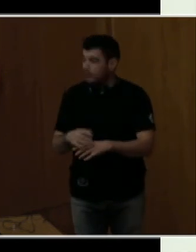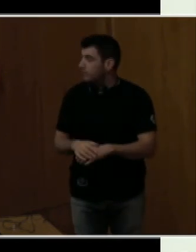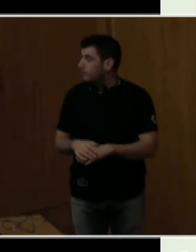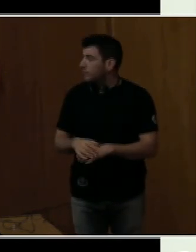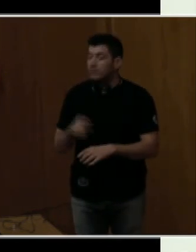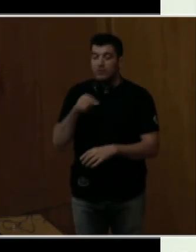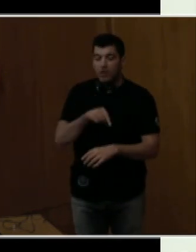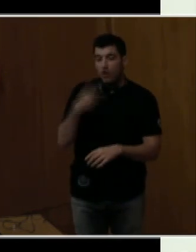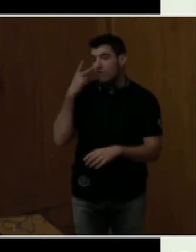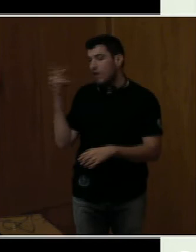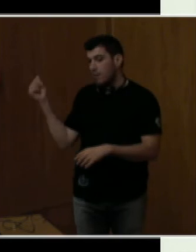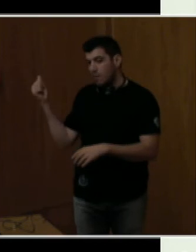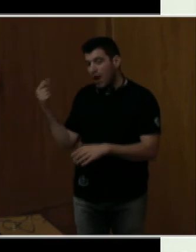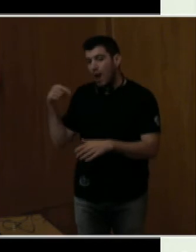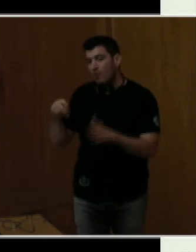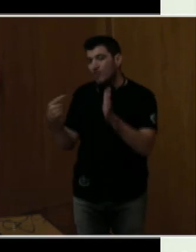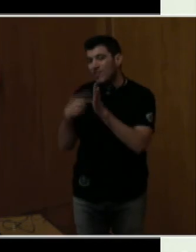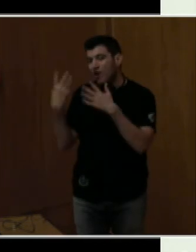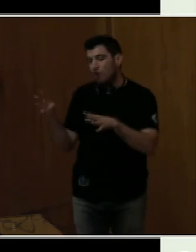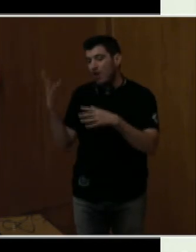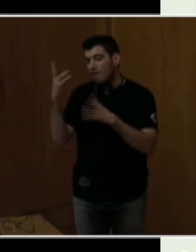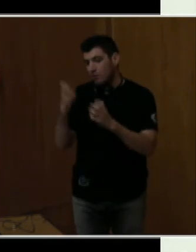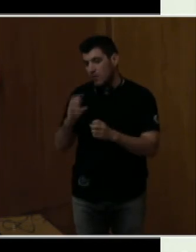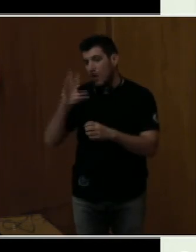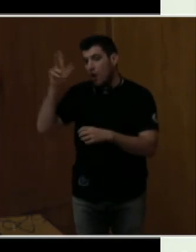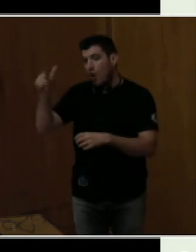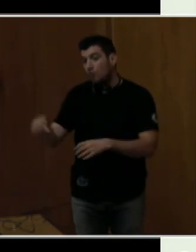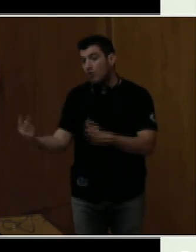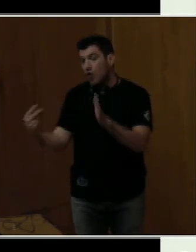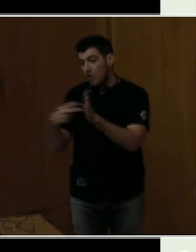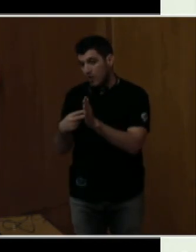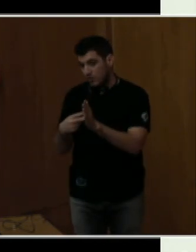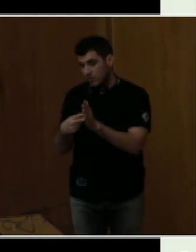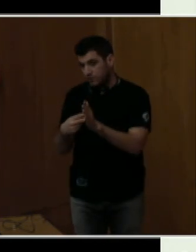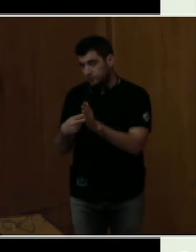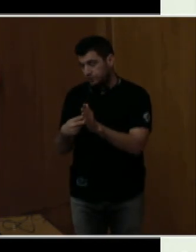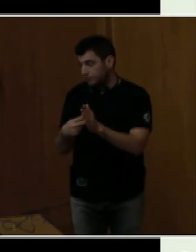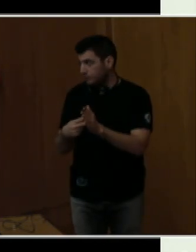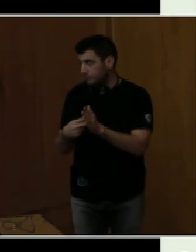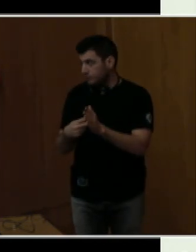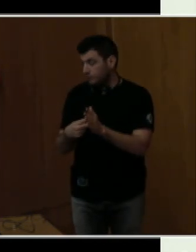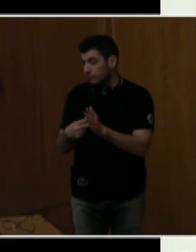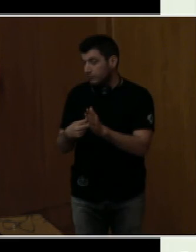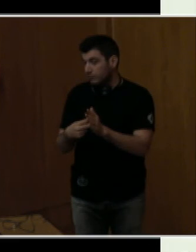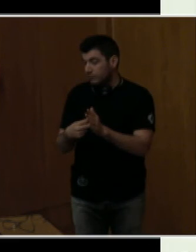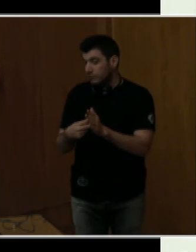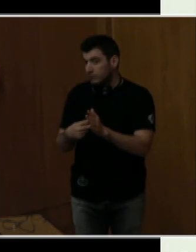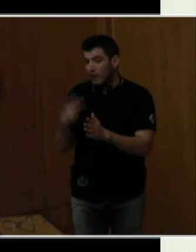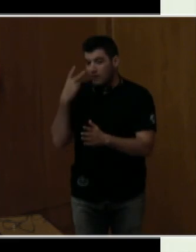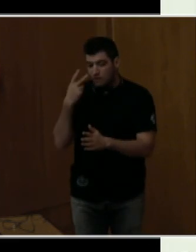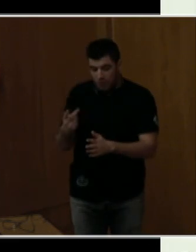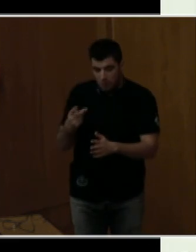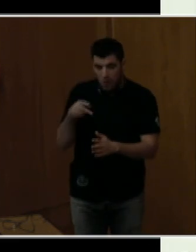ουσία μέχρι τέλη της πρώτης δεκαετίας του 2000, βλέπουμε ότι αυτή η αναντιστοιχία στο ρυθμό